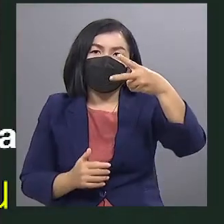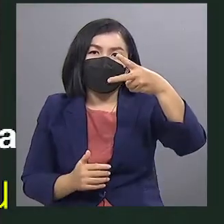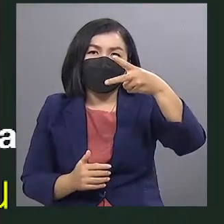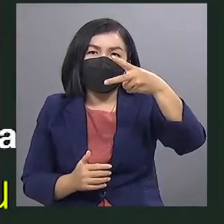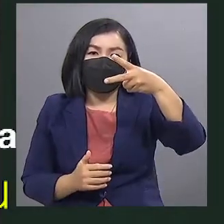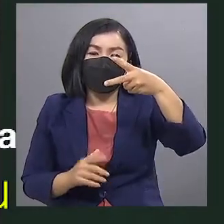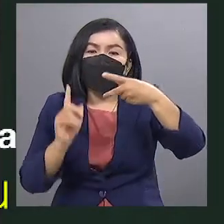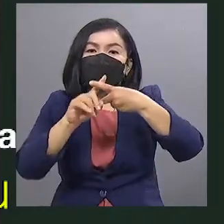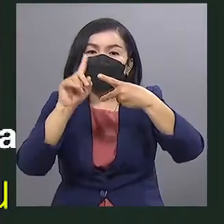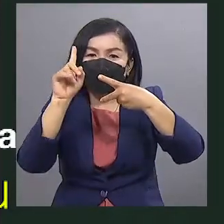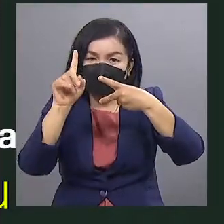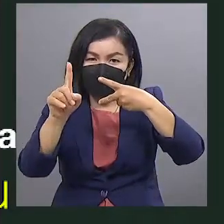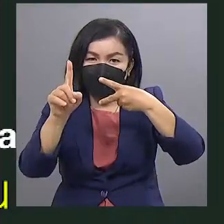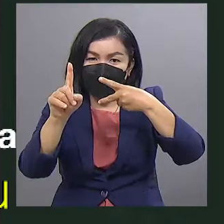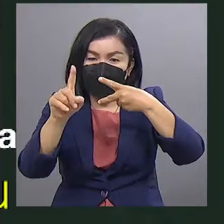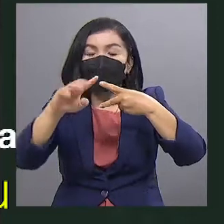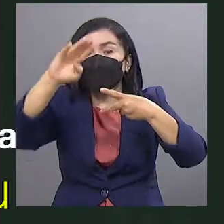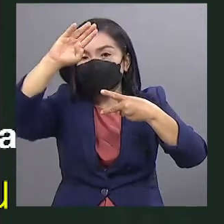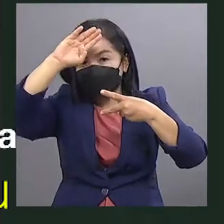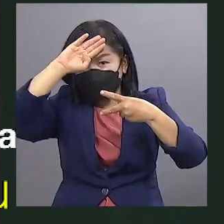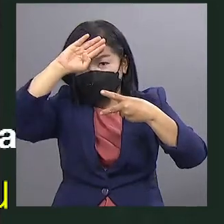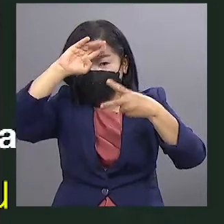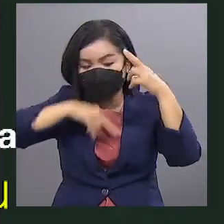ก็เป็นผู้ป่วยที่ทำ Home Isolation